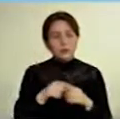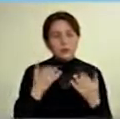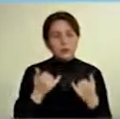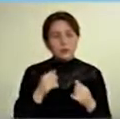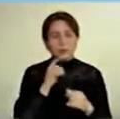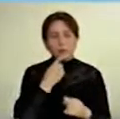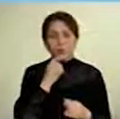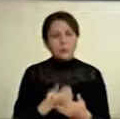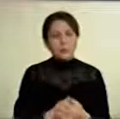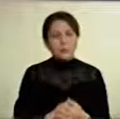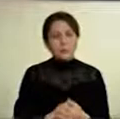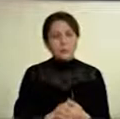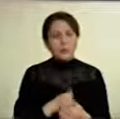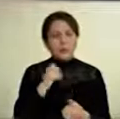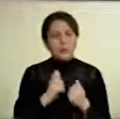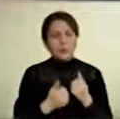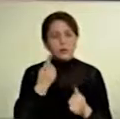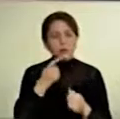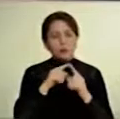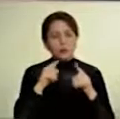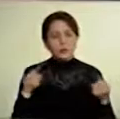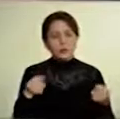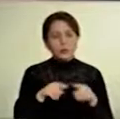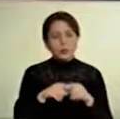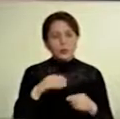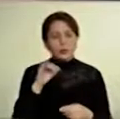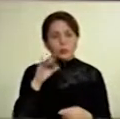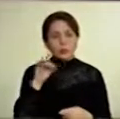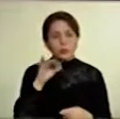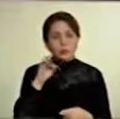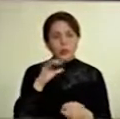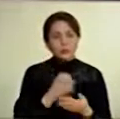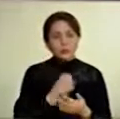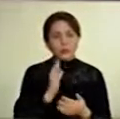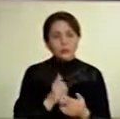yuzini topishdan oldin har bir uchburchagimizni yuzini topib olamiz.